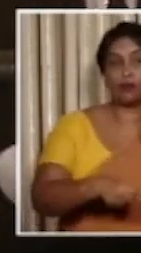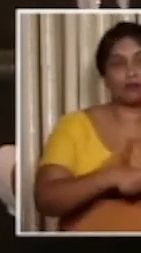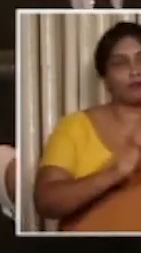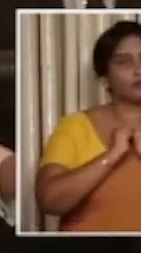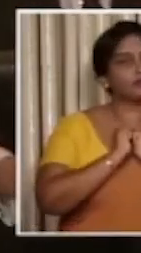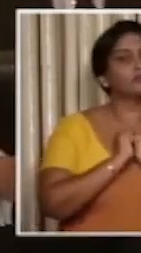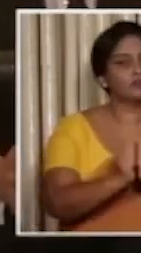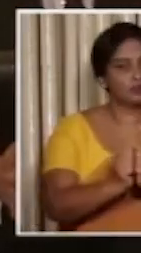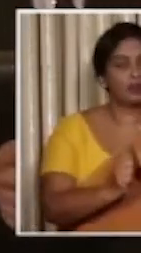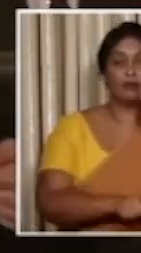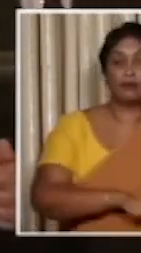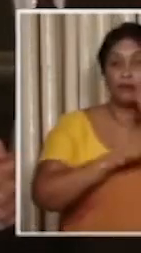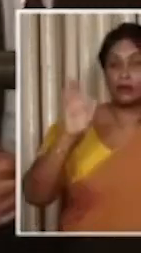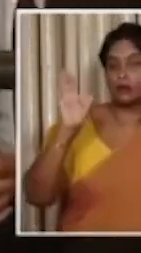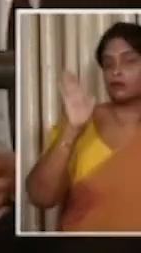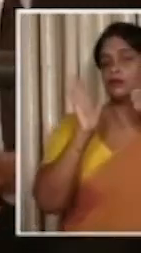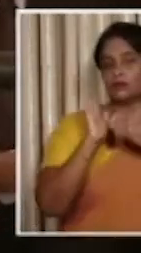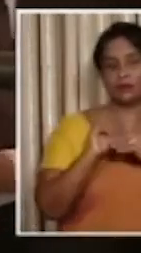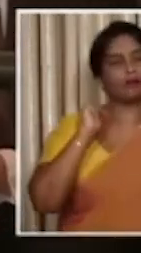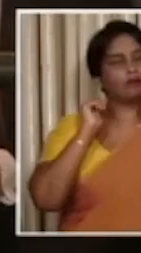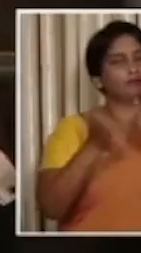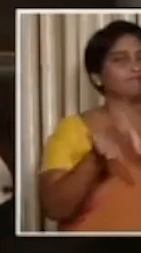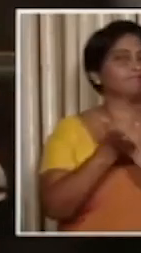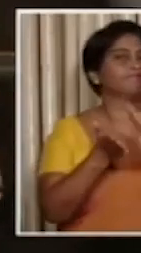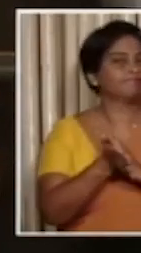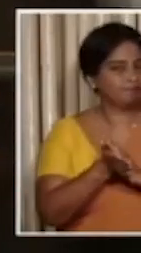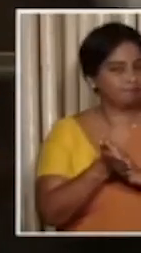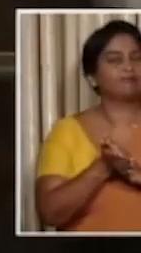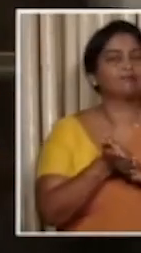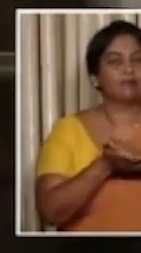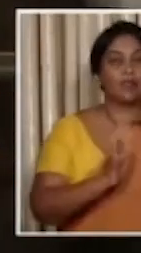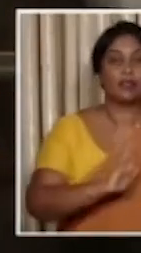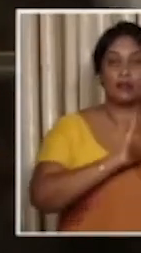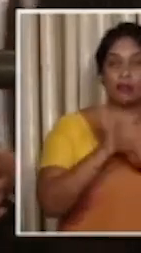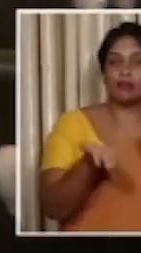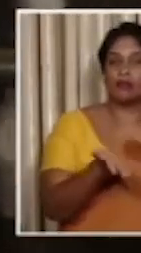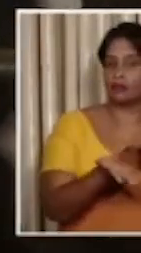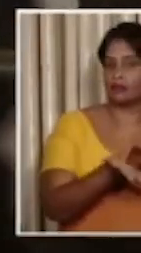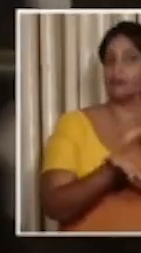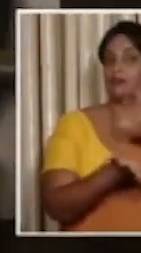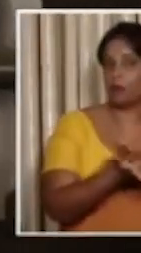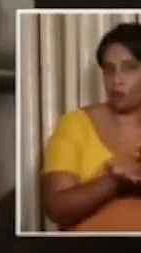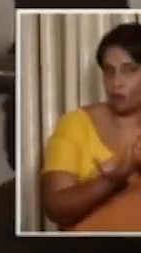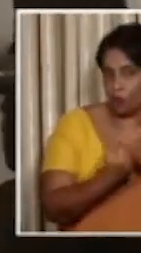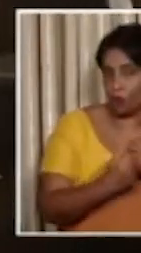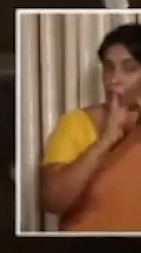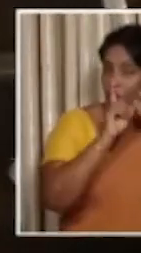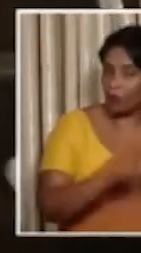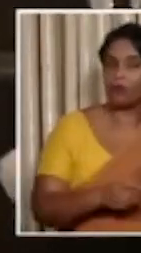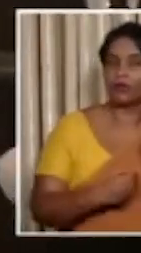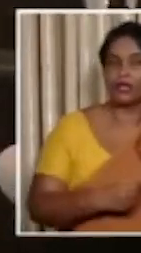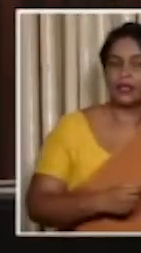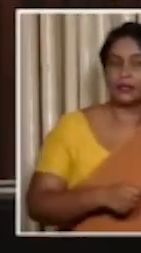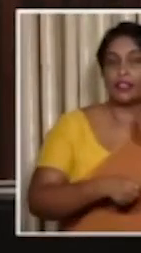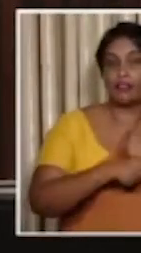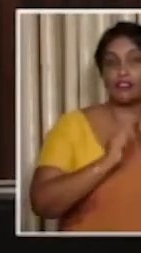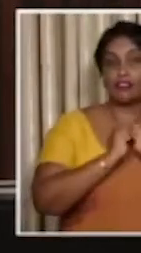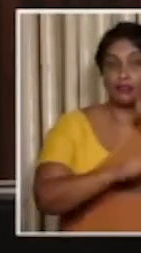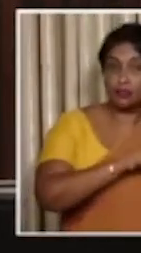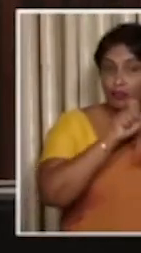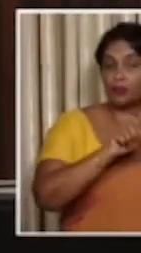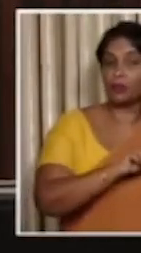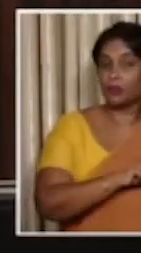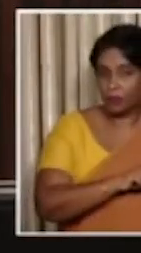සේවයක් මහජනයාගේ හිතසුව පිණිස වැඩ කරන රාජ්‍ය සේවයක් මේ රටේ යළි ස්ථාපිත කළ යුතුයි. ඒ සඳහා මා හිතනවා රාජ්‍ය සේවකයන්